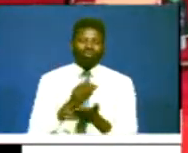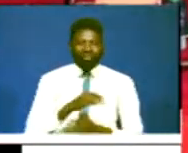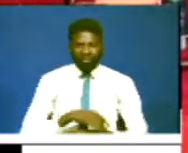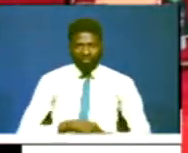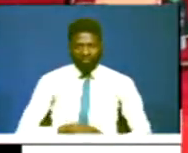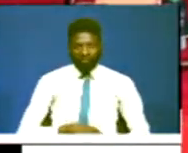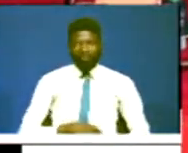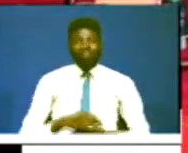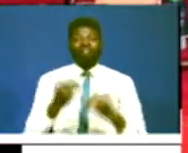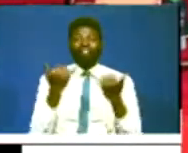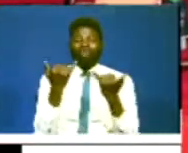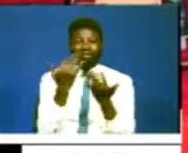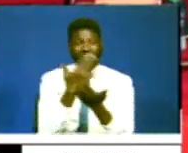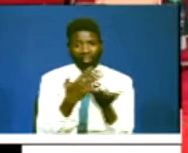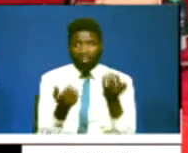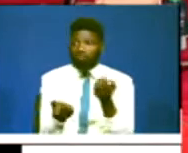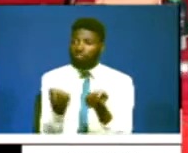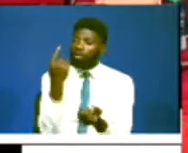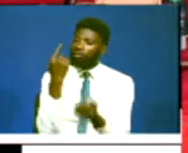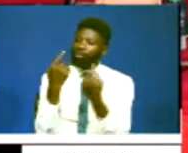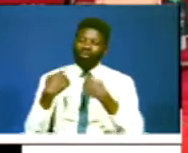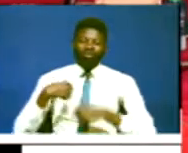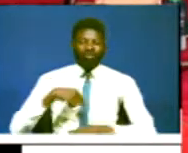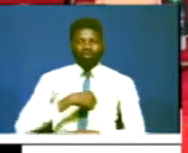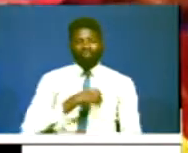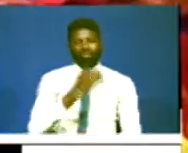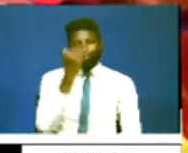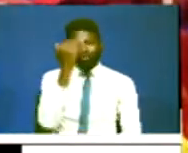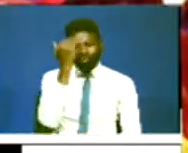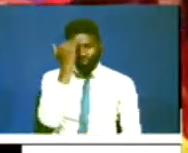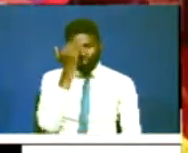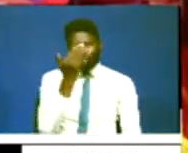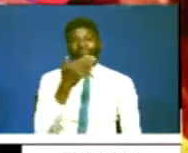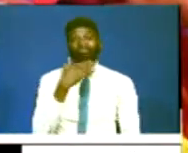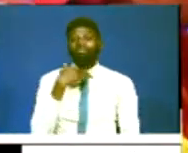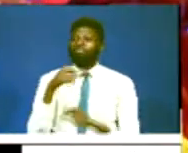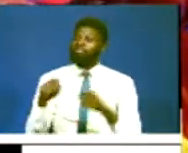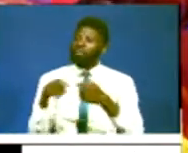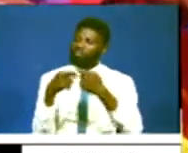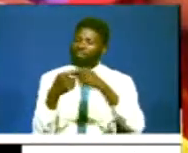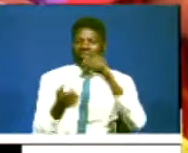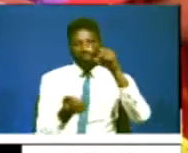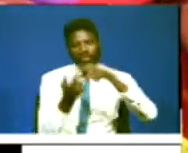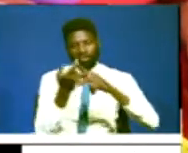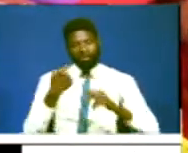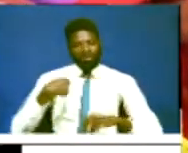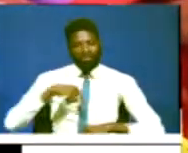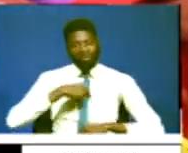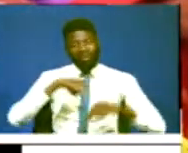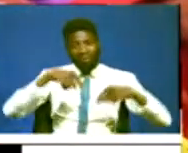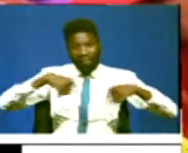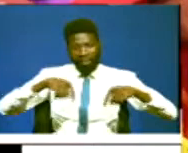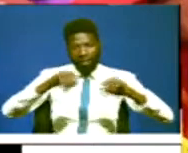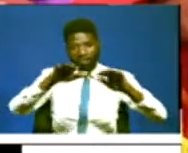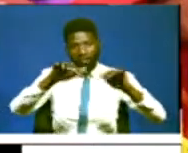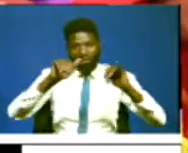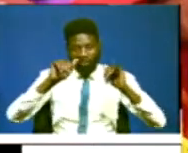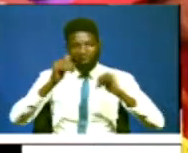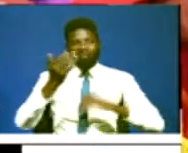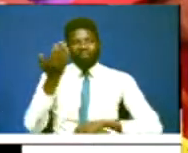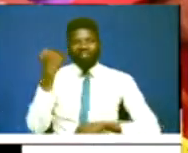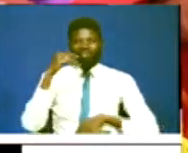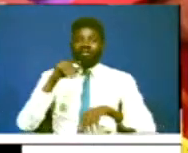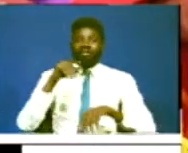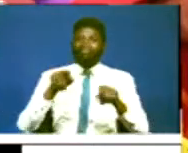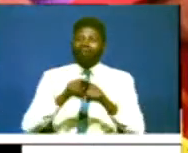unalete tunakujua. Unataka atikulete na muna hii ati utuzie uoga ati tukuite. Ati bienda hapa